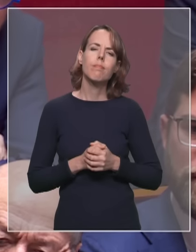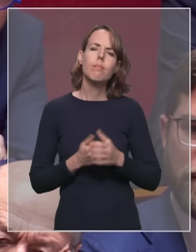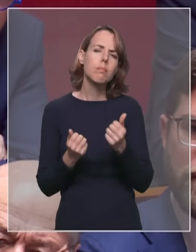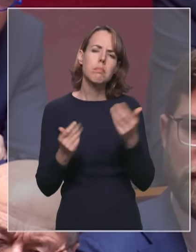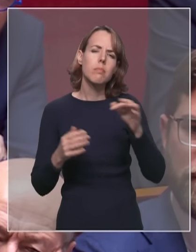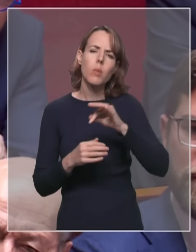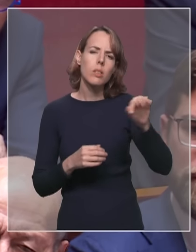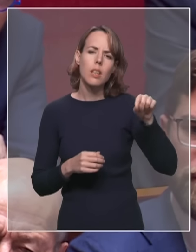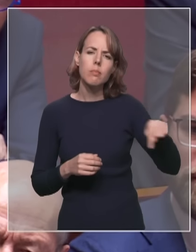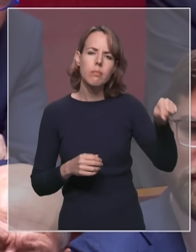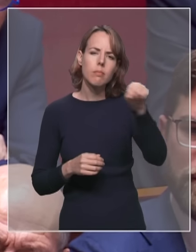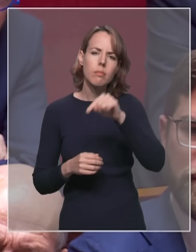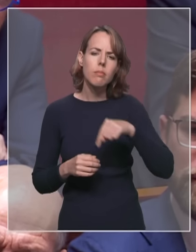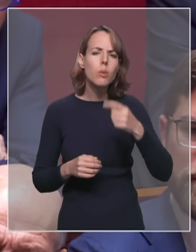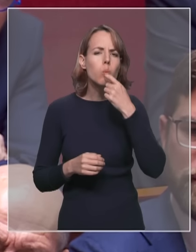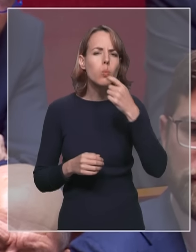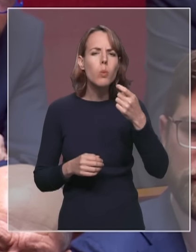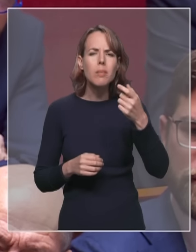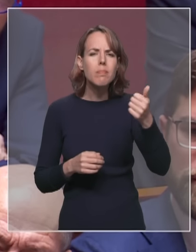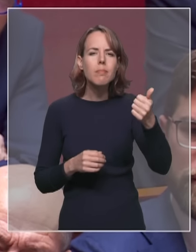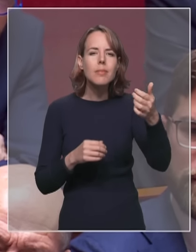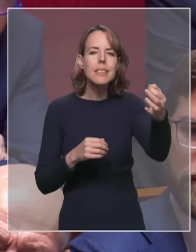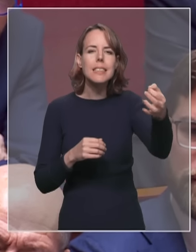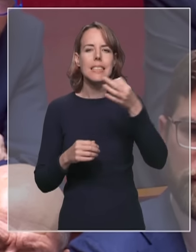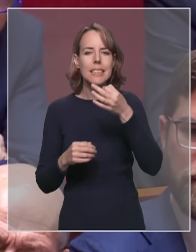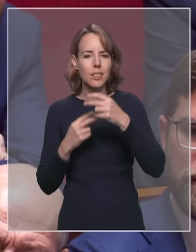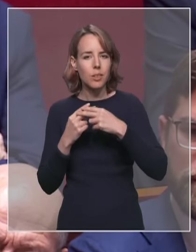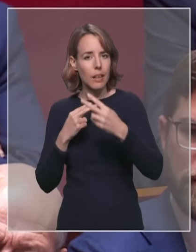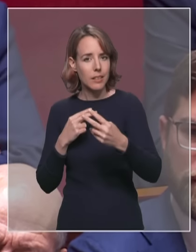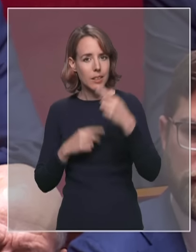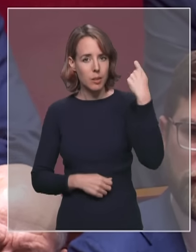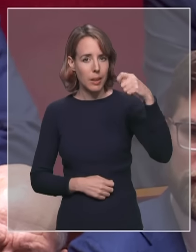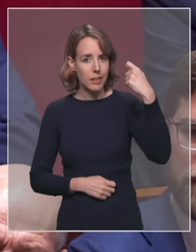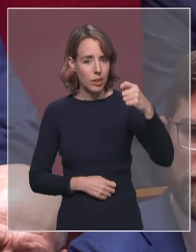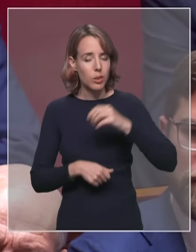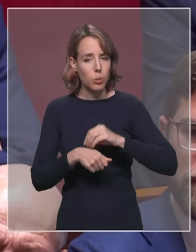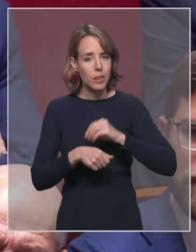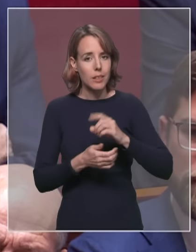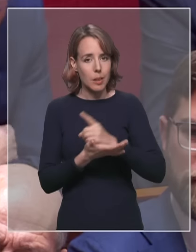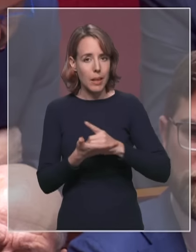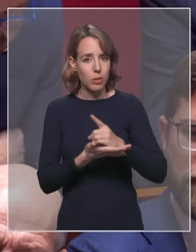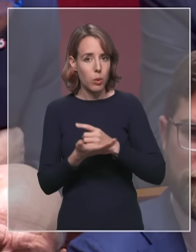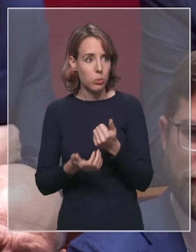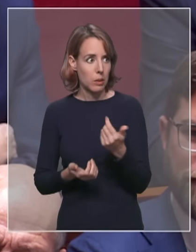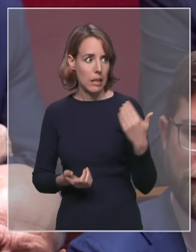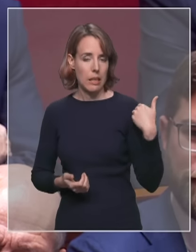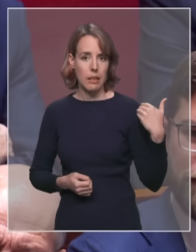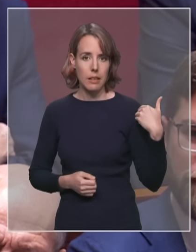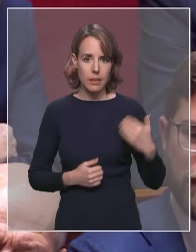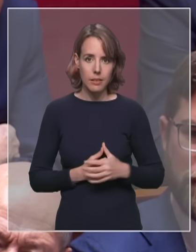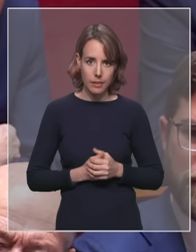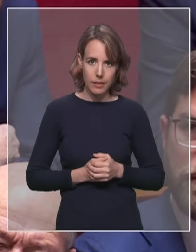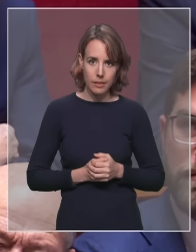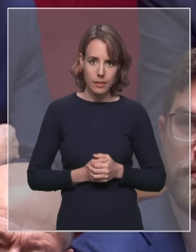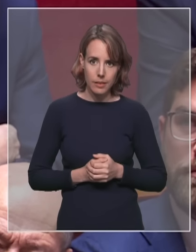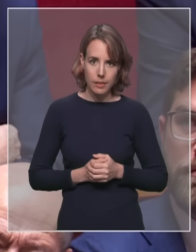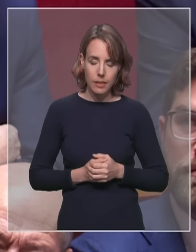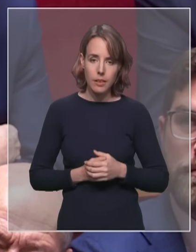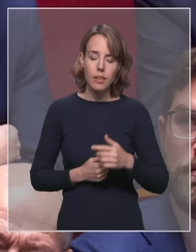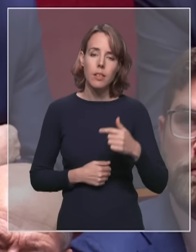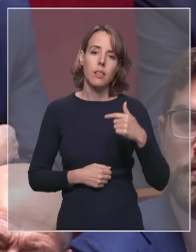avons beaucoup apprécié votre phrase prononcée devant les présidents des conseils départementaux il y a quelques jours. Je ne me suis pas roulé